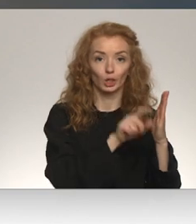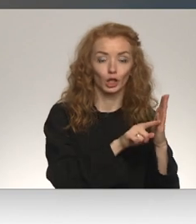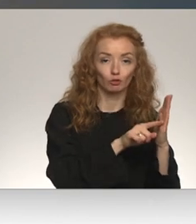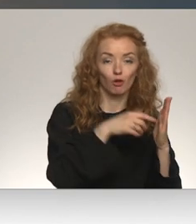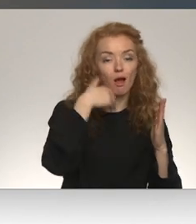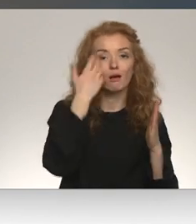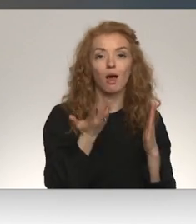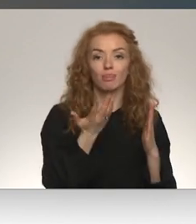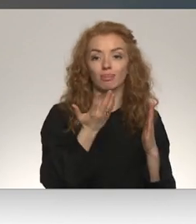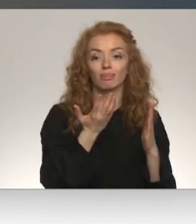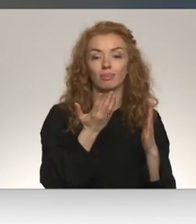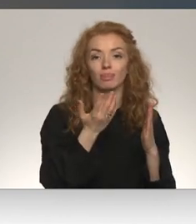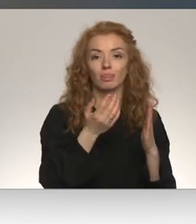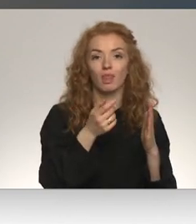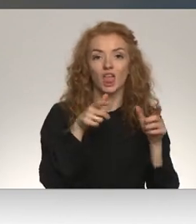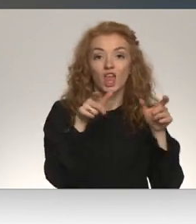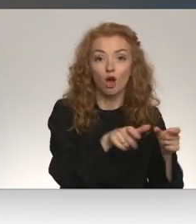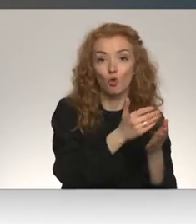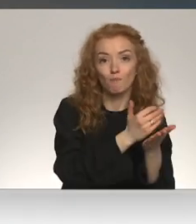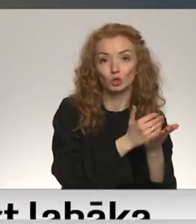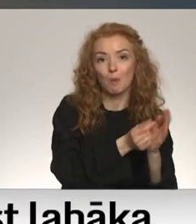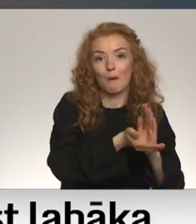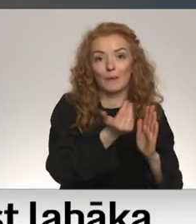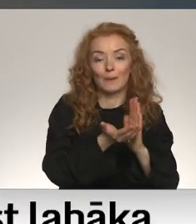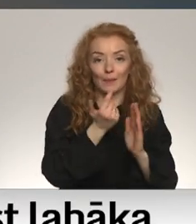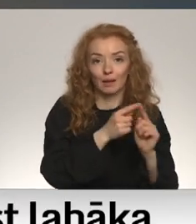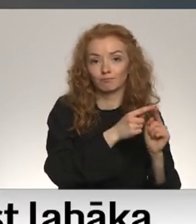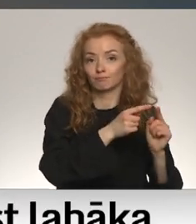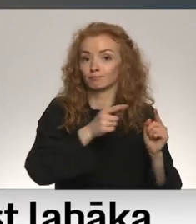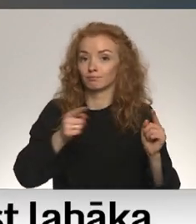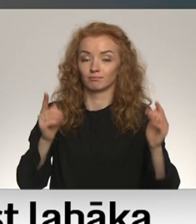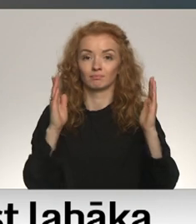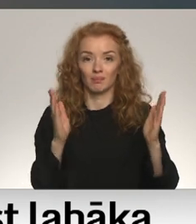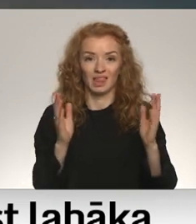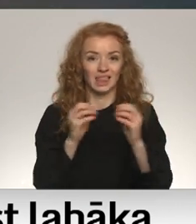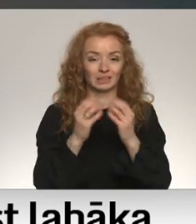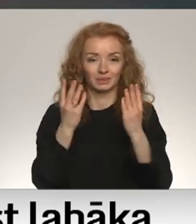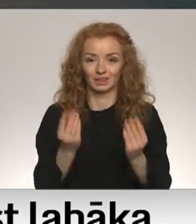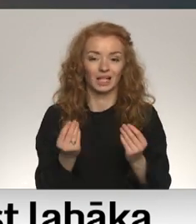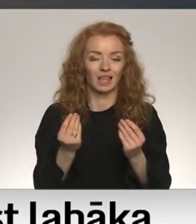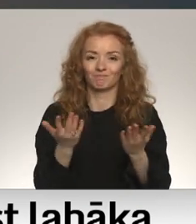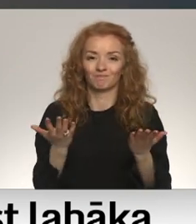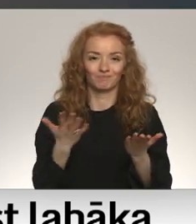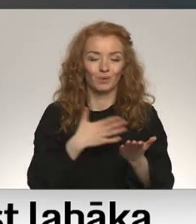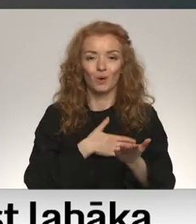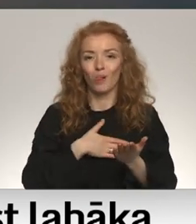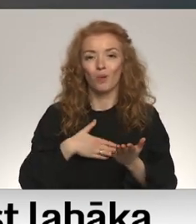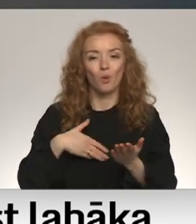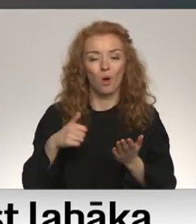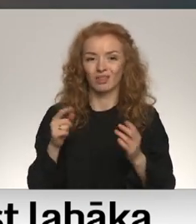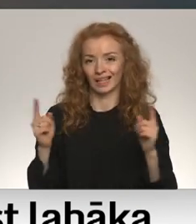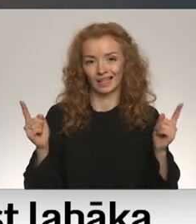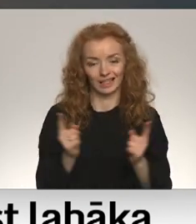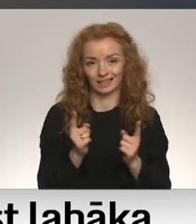tika šie te ierobežojumi mazināti. Laiks brīdis vēl tik ļoti tāds tālējoši